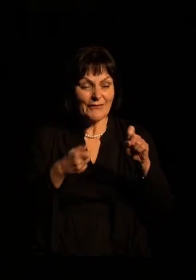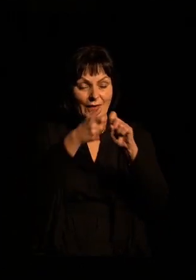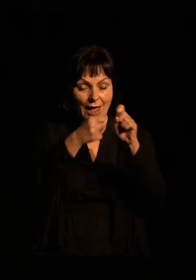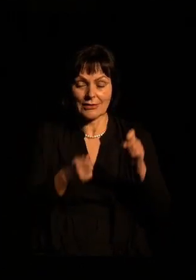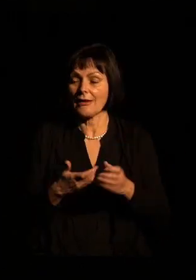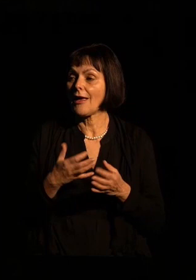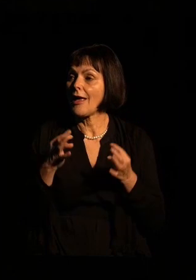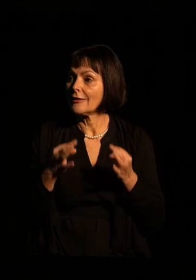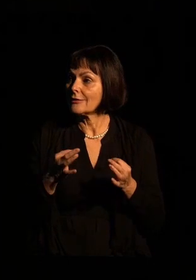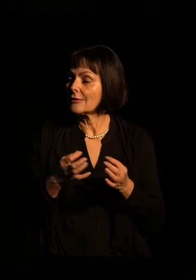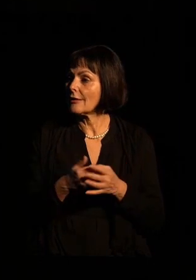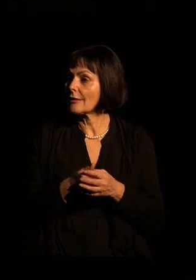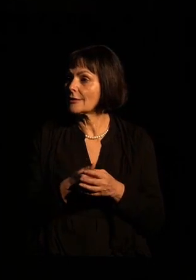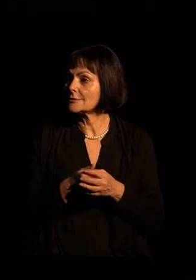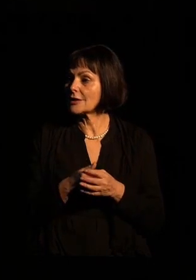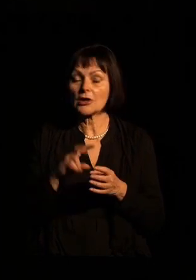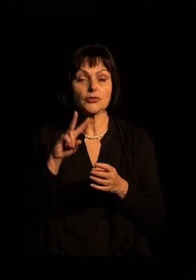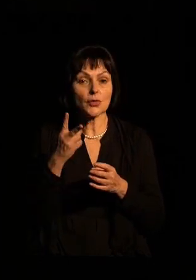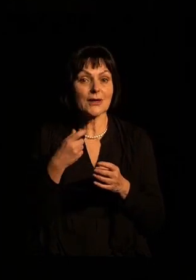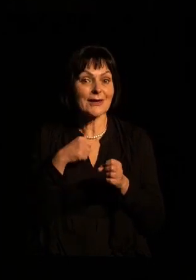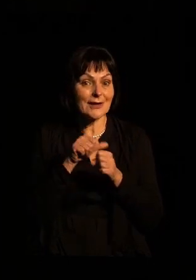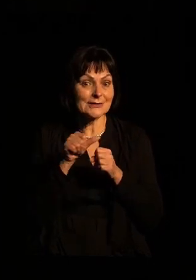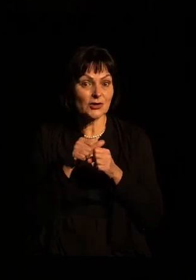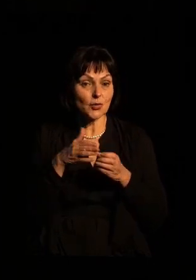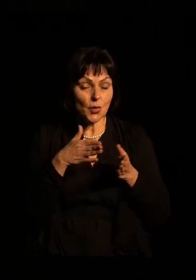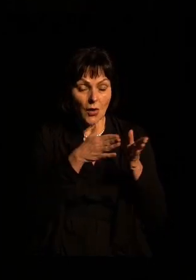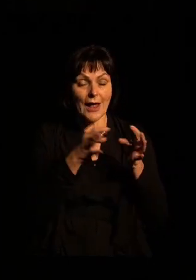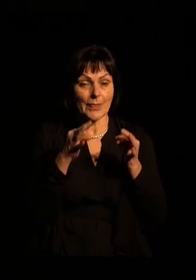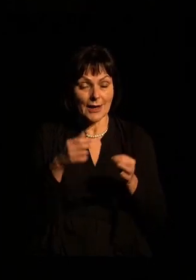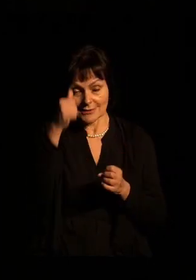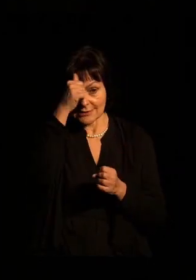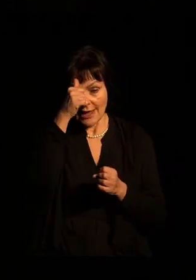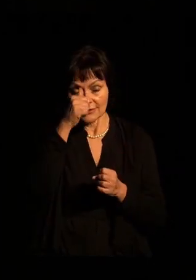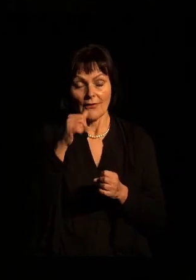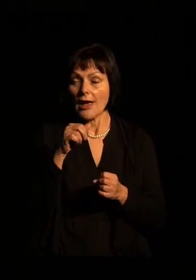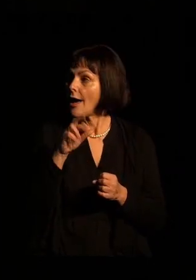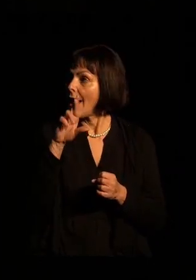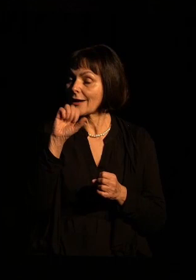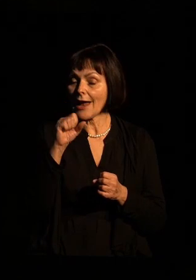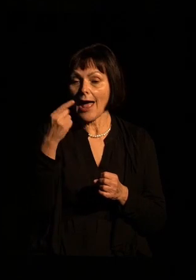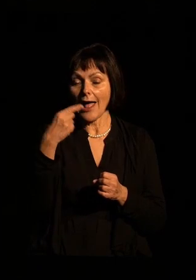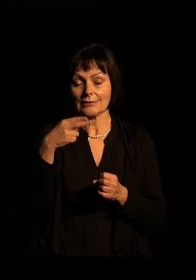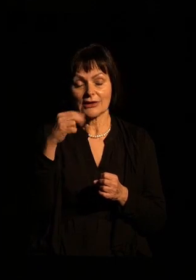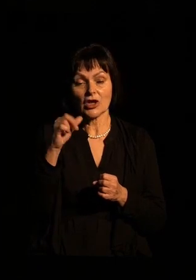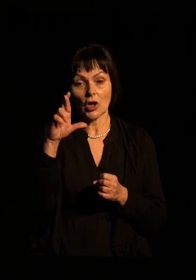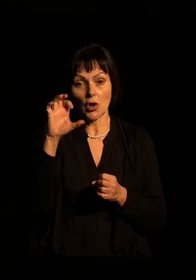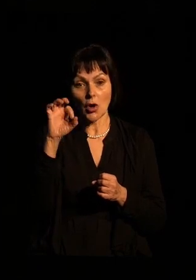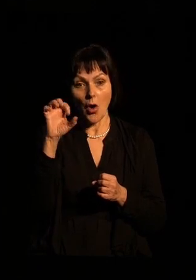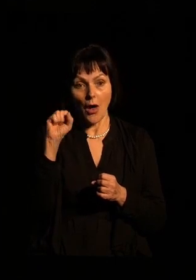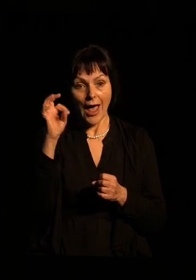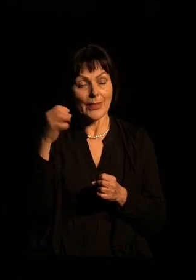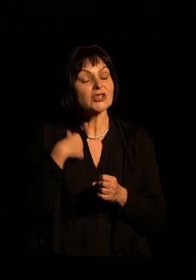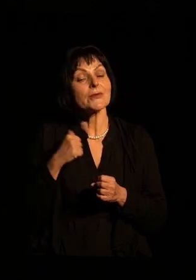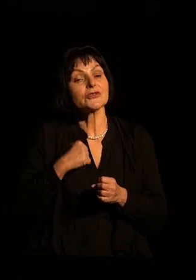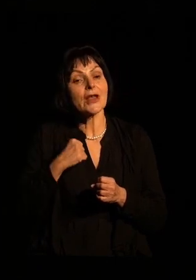trawersie Maestriego. I z drugiej strony istnieje taka droga, która się nazywa Ragni Road i trzeba tam, ale też trzeba tam odczekać